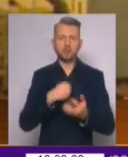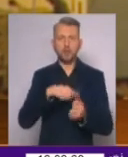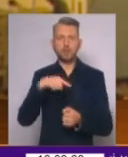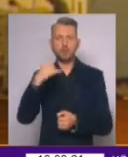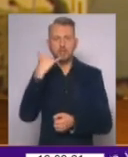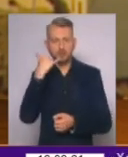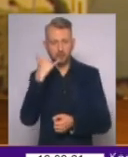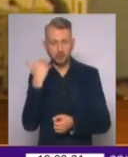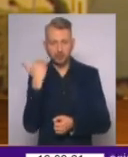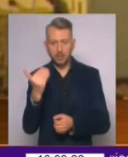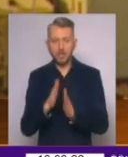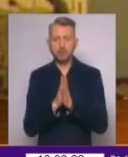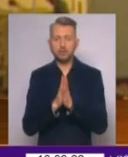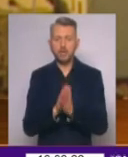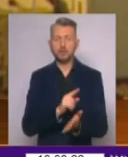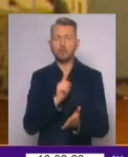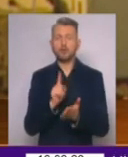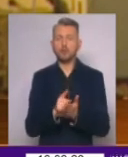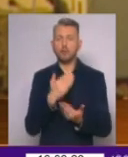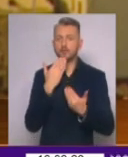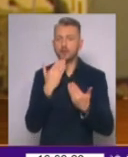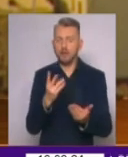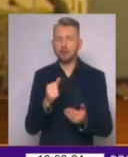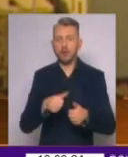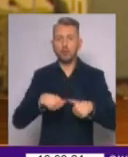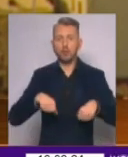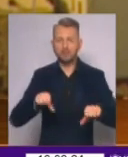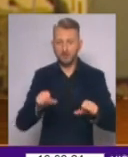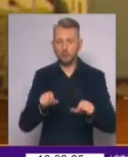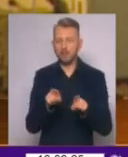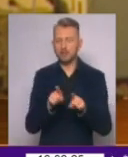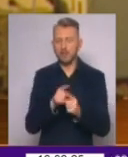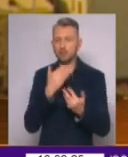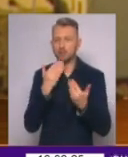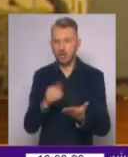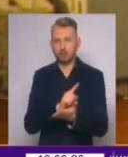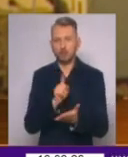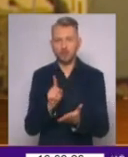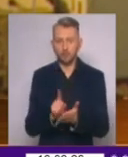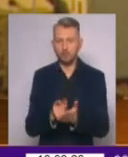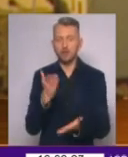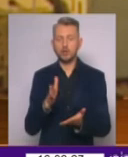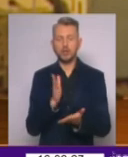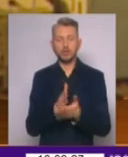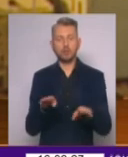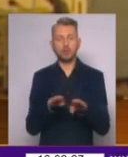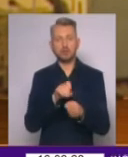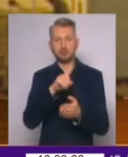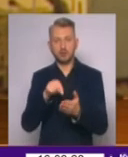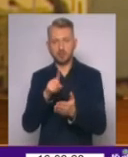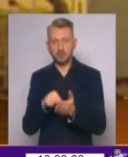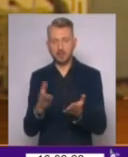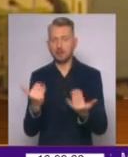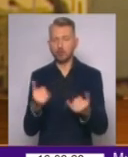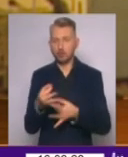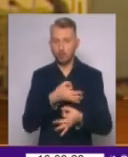пана Олега Гелевея. Будь ласка, обов'язково звертайтеся. На комісію так само звертайтеся обов'язково, якщо є подібні питання, які сьогодні ми